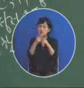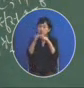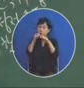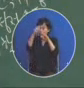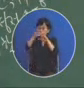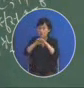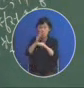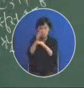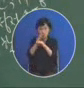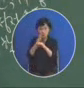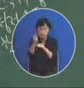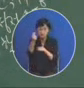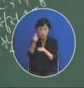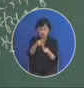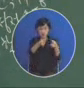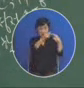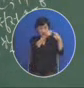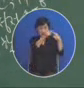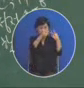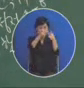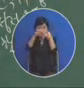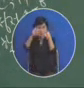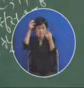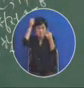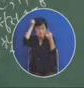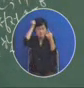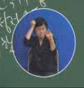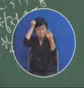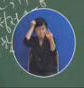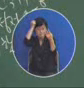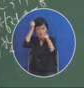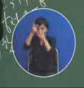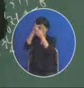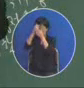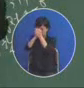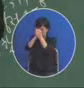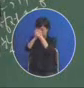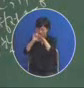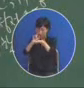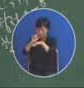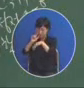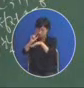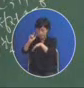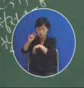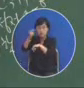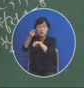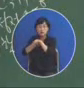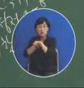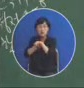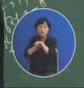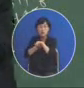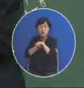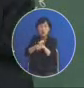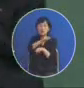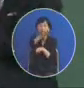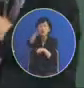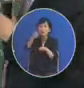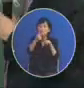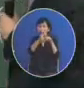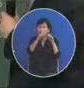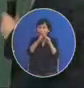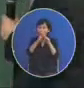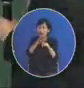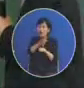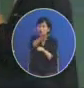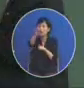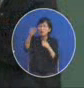진짜 이 언약 잡을 때 하나님은 교회와 여러분의 산업과 학업을 대표적으로 응답하실 겁니다. Emmanuel Church is giving worship with us right now, but